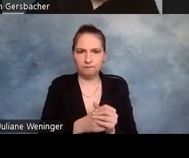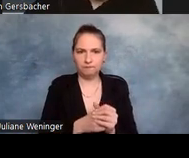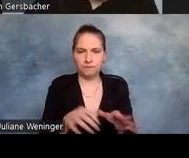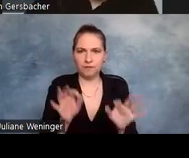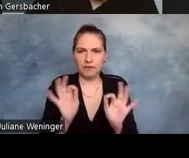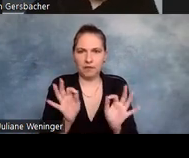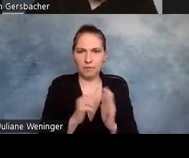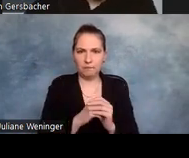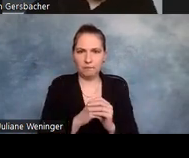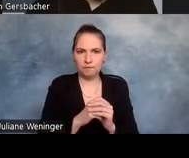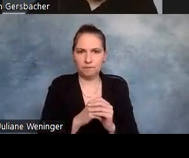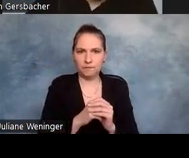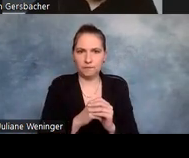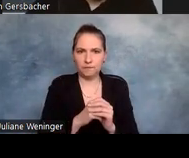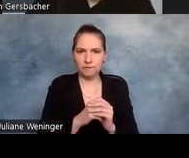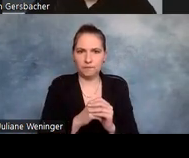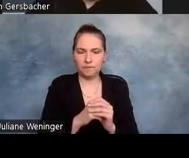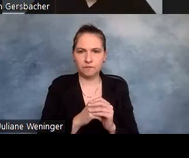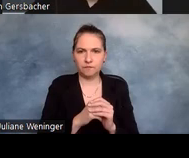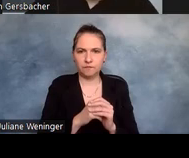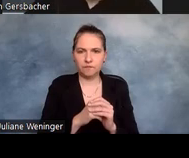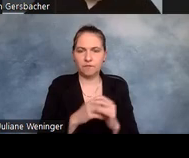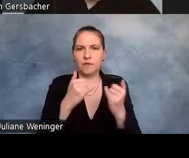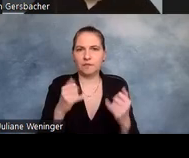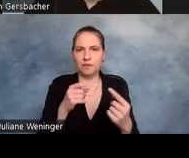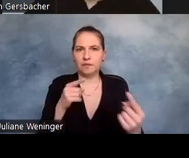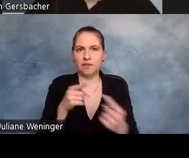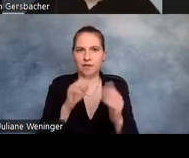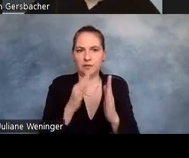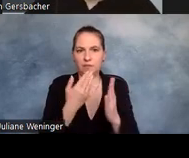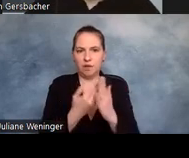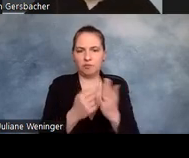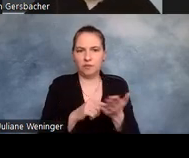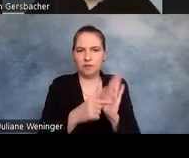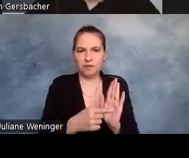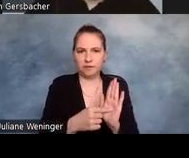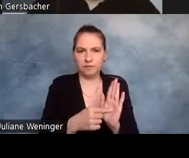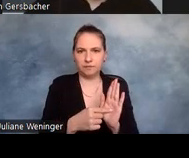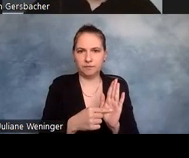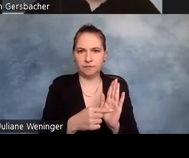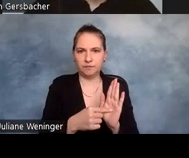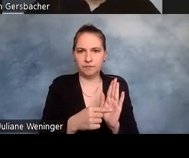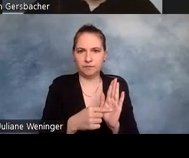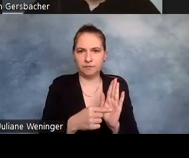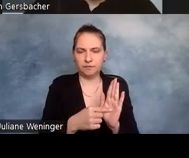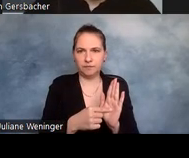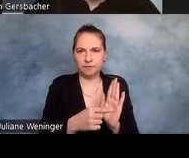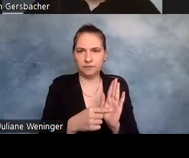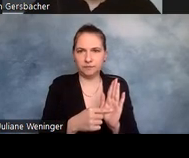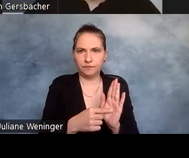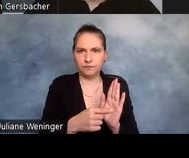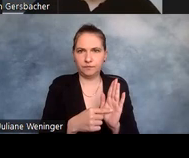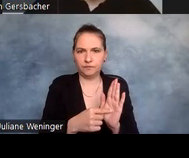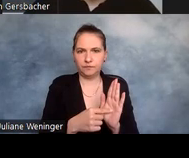Genau, Bookmarklets, am besten schauen wir es uns mal direkt an einem Beispiel an, nämlich an dem Inhalte gegliedert Bookmarklet.